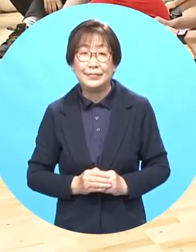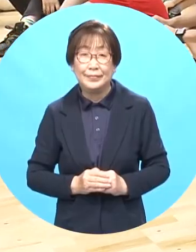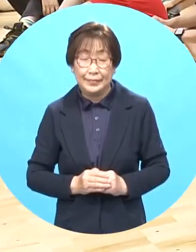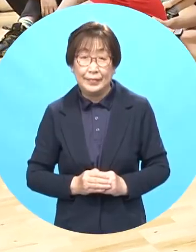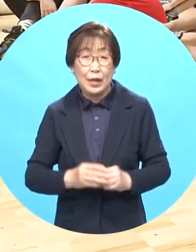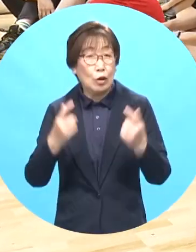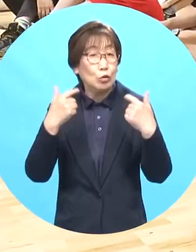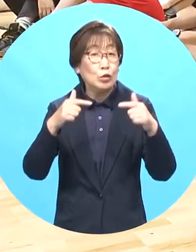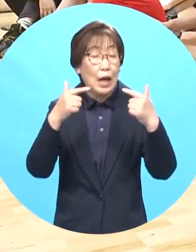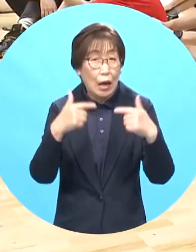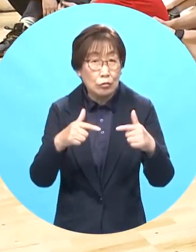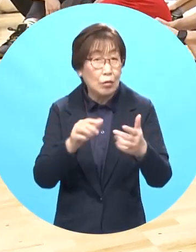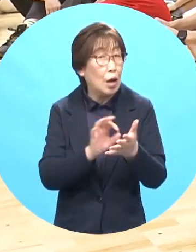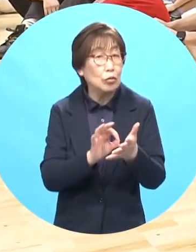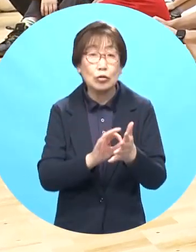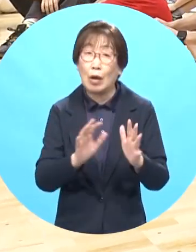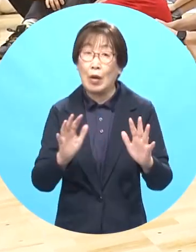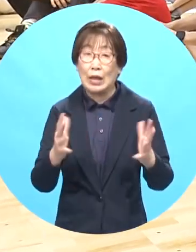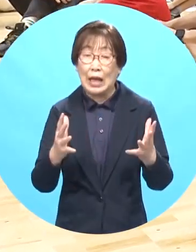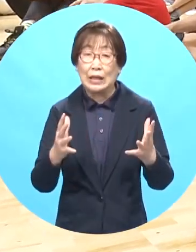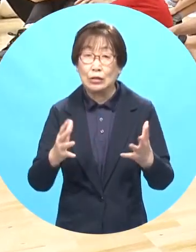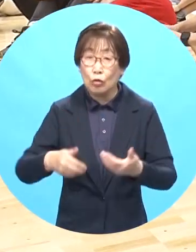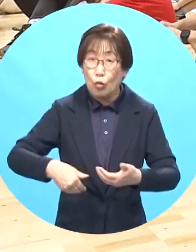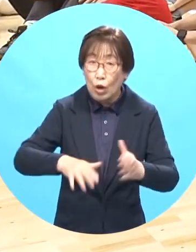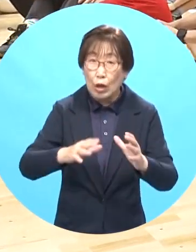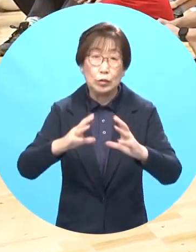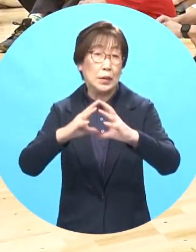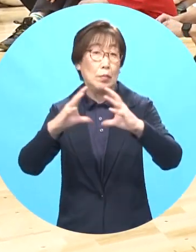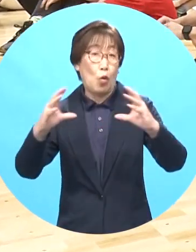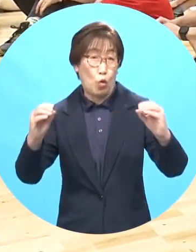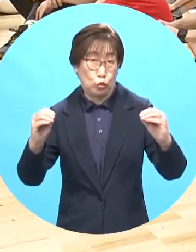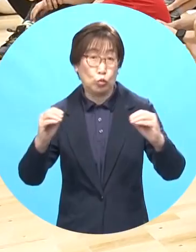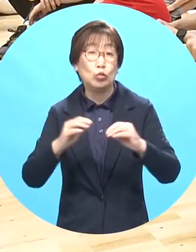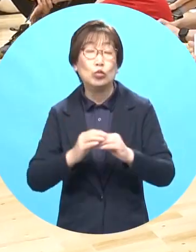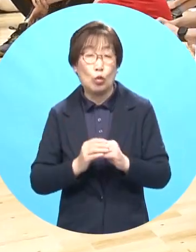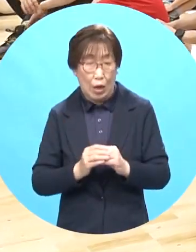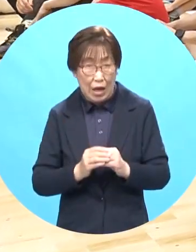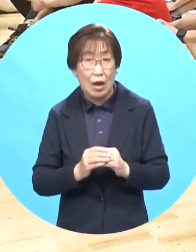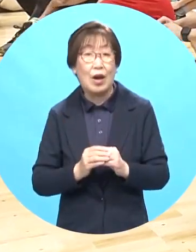普段使わないようなラグビーボールとか使って